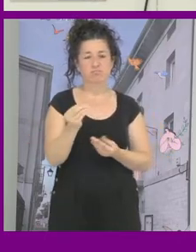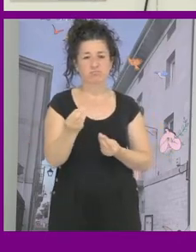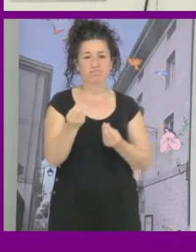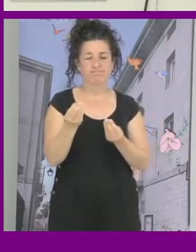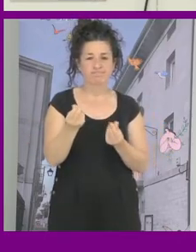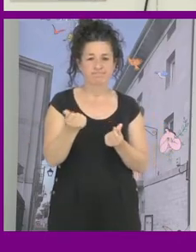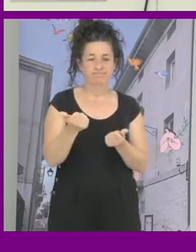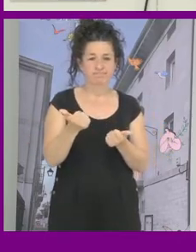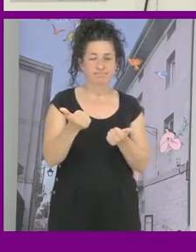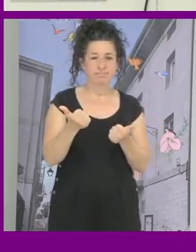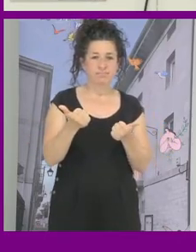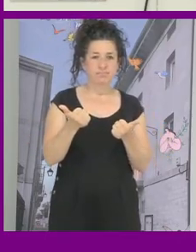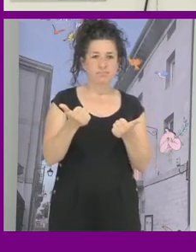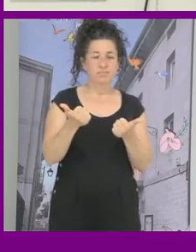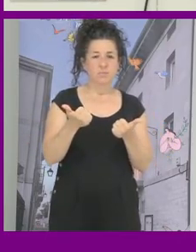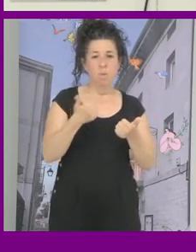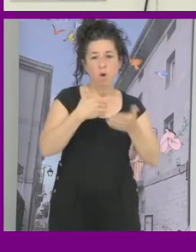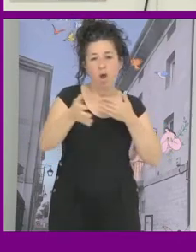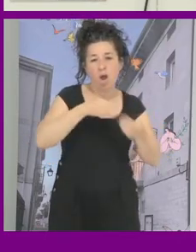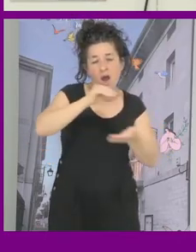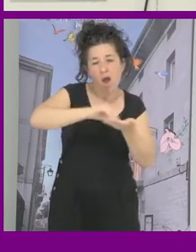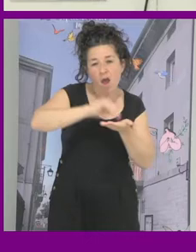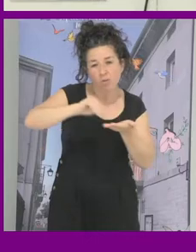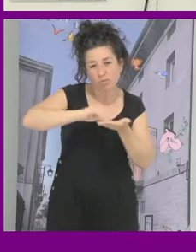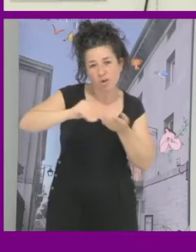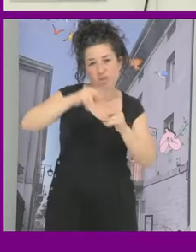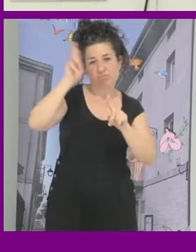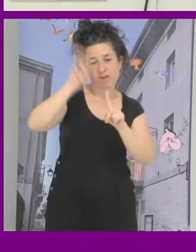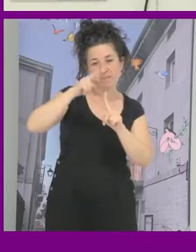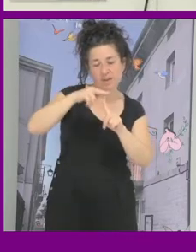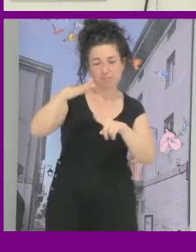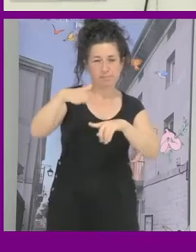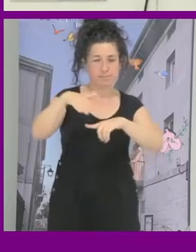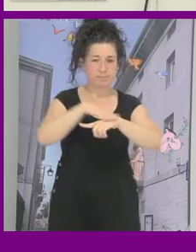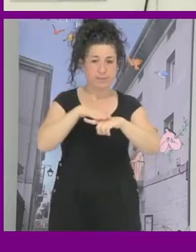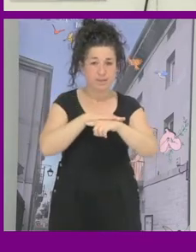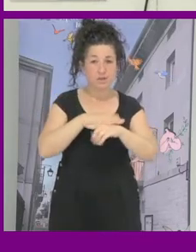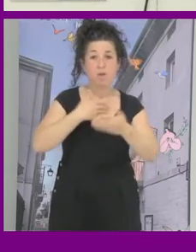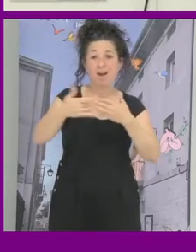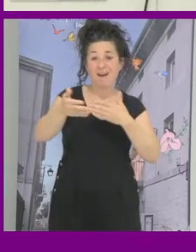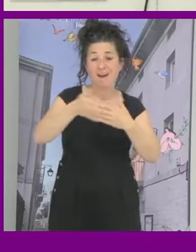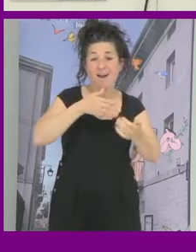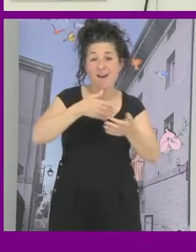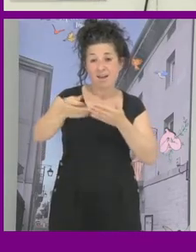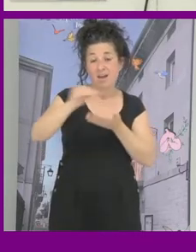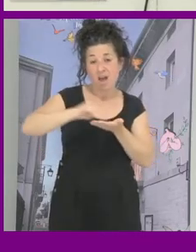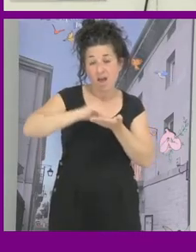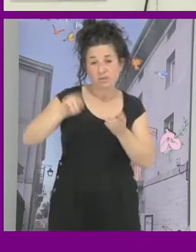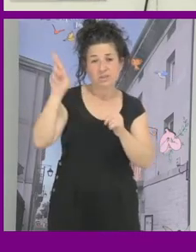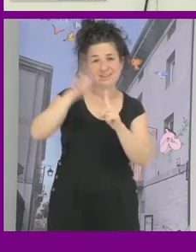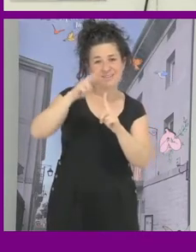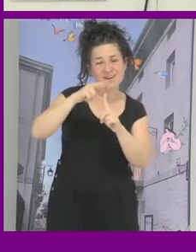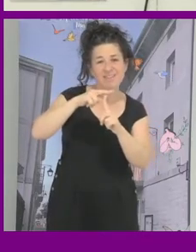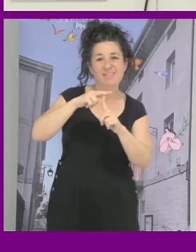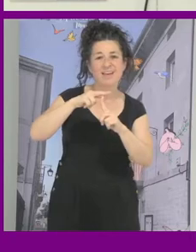ba, egile, erreferentziasko egile, barkatu, erreferentziasko egile lesbo-feministen gana jotzea,